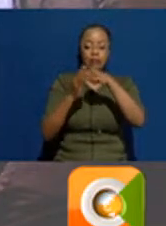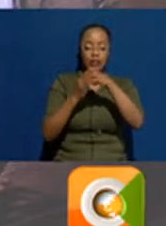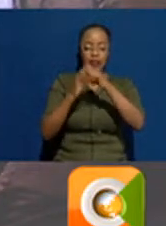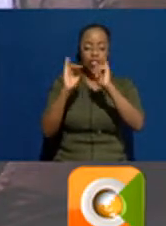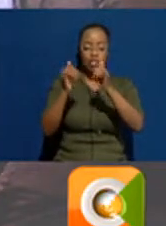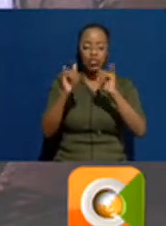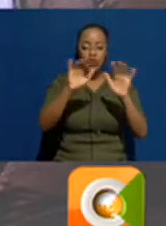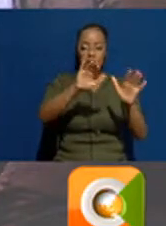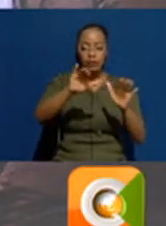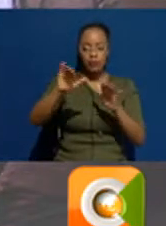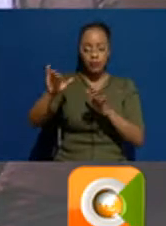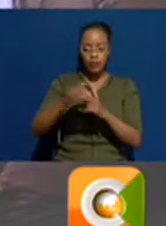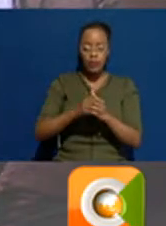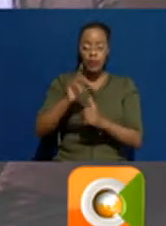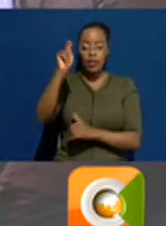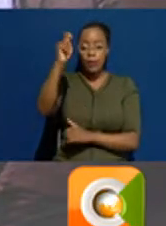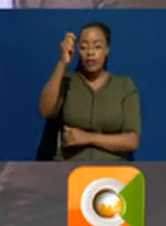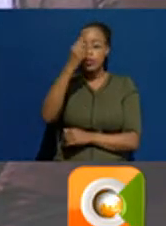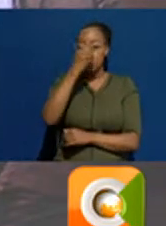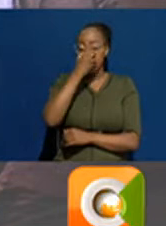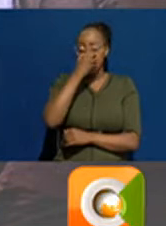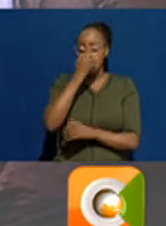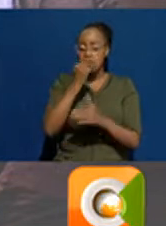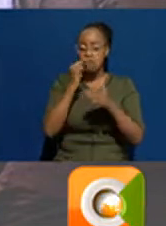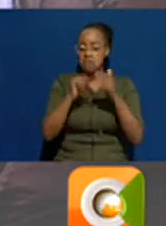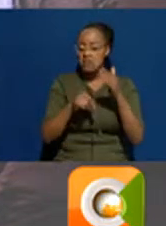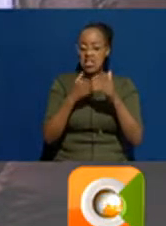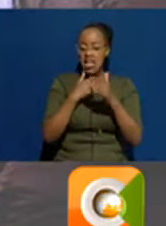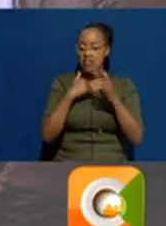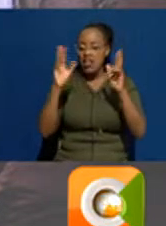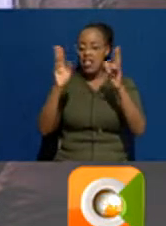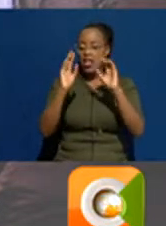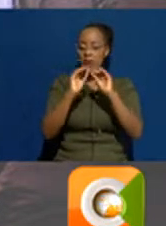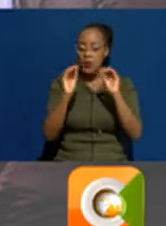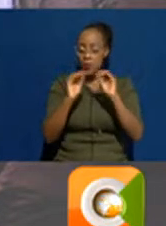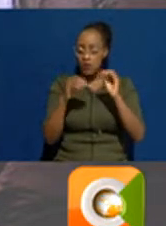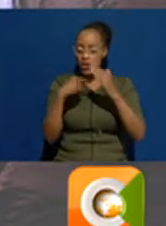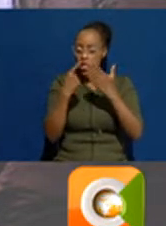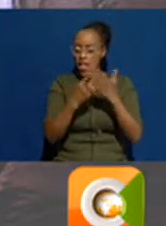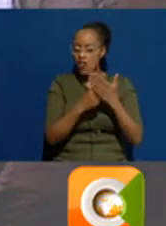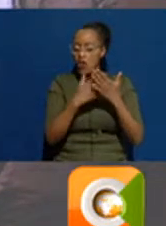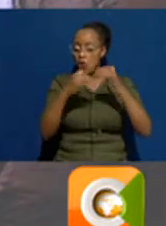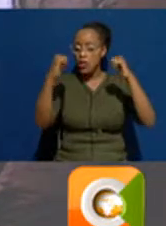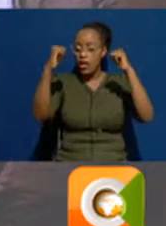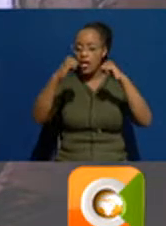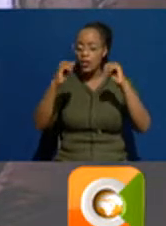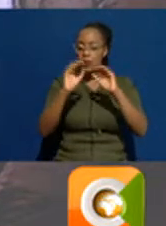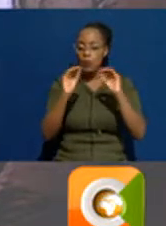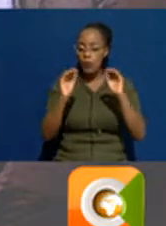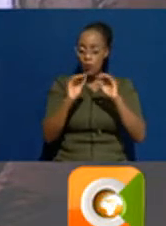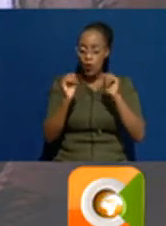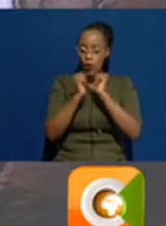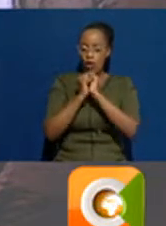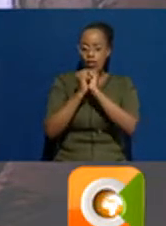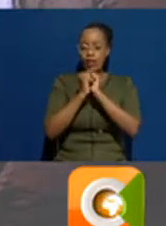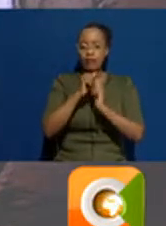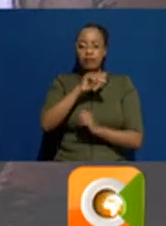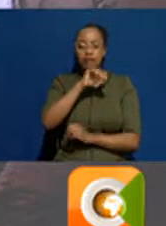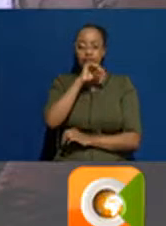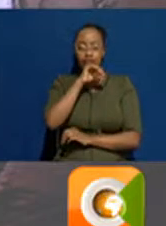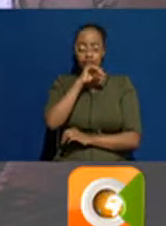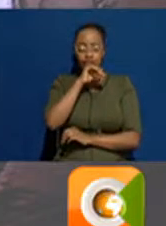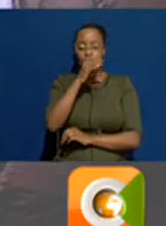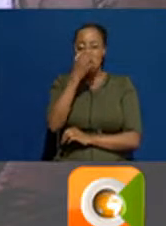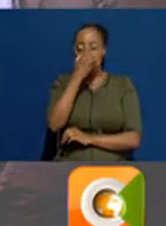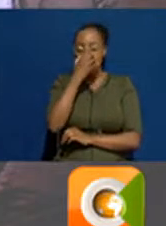tatu. Rais William Ruto ameshikilia kuwa hayuko tayari kufanya mashauriano au makubaliano yote na kinara wa Azimio Raila Odinga. Rais